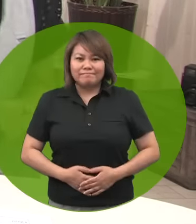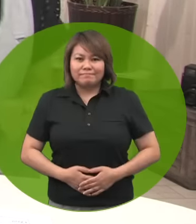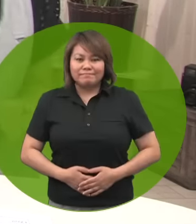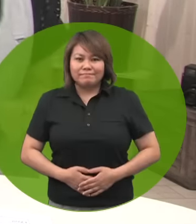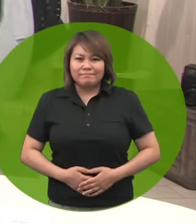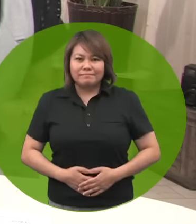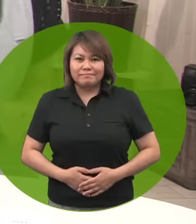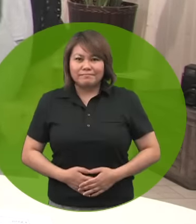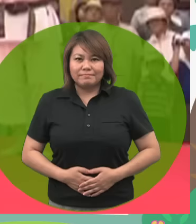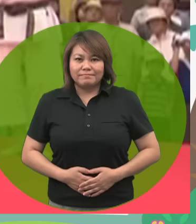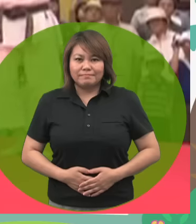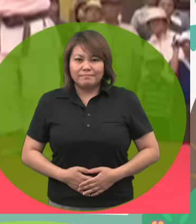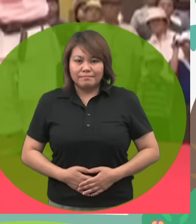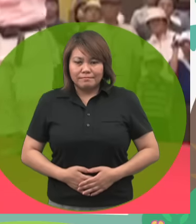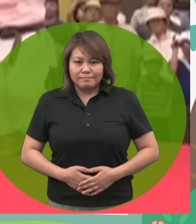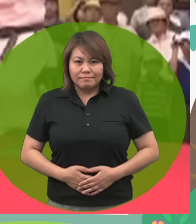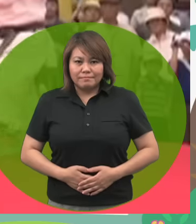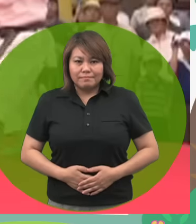い！